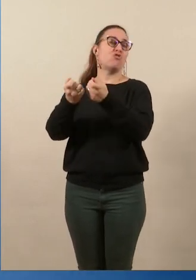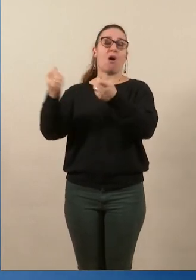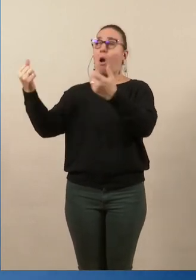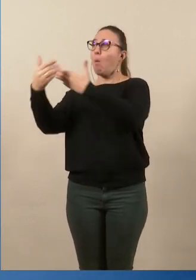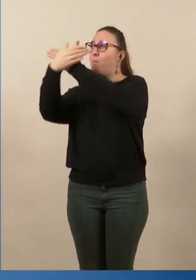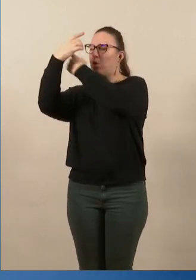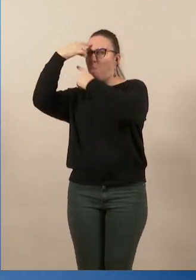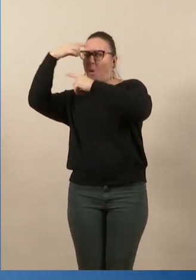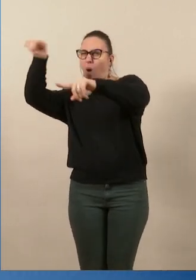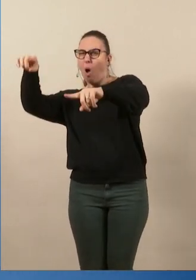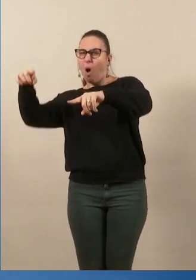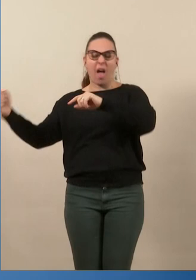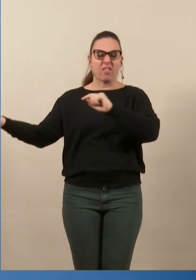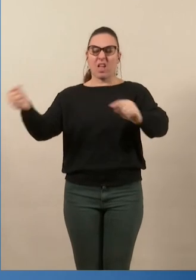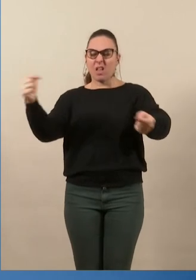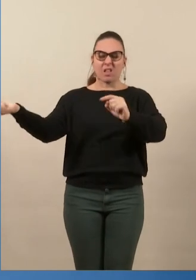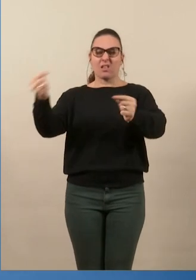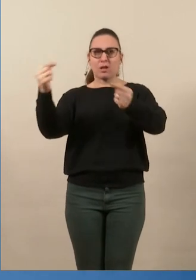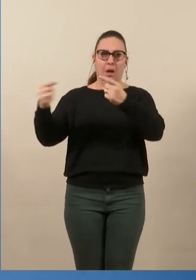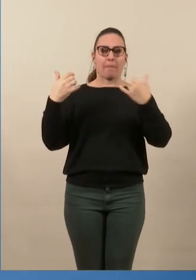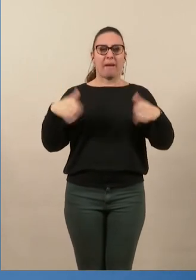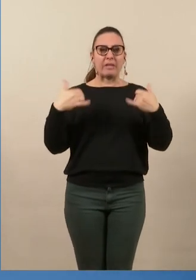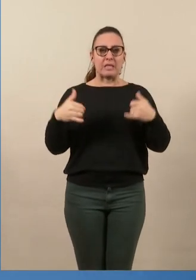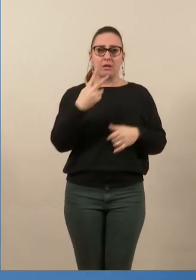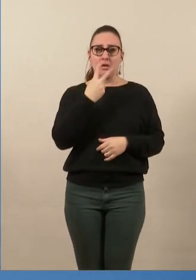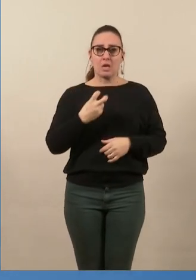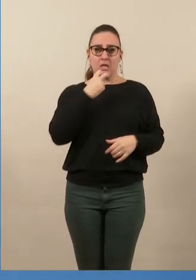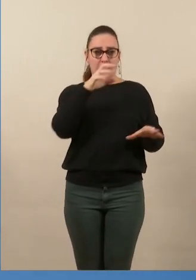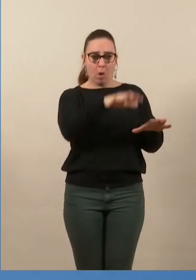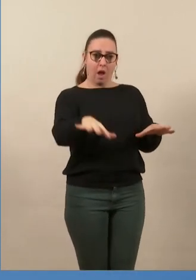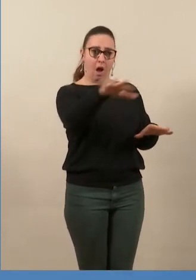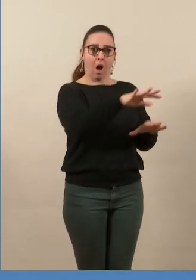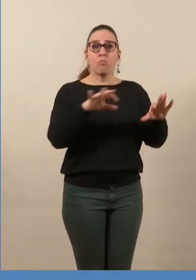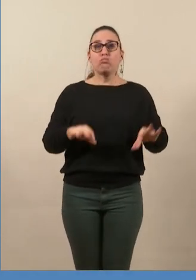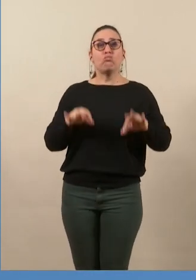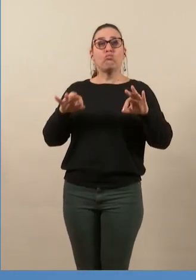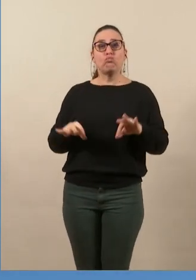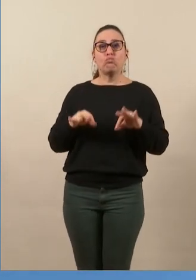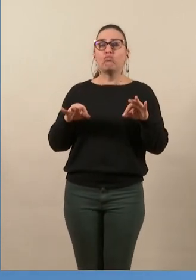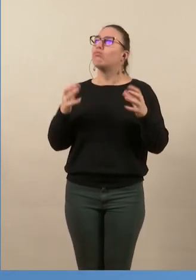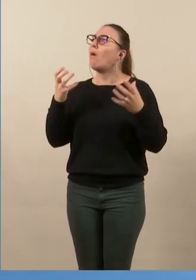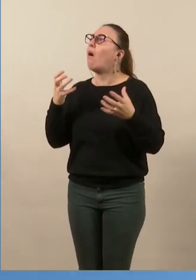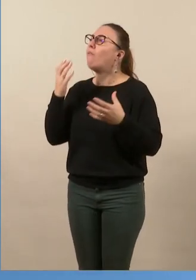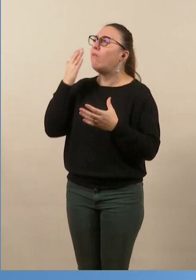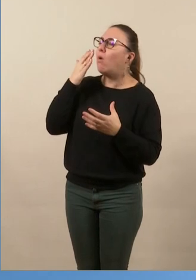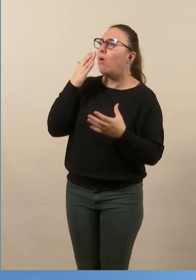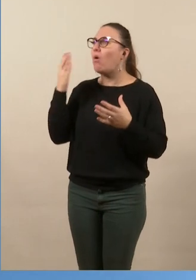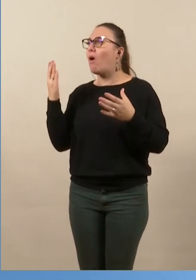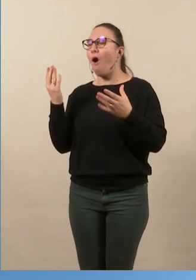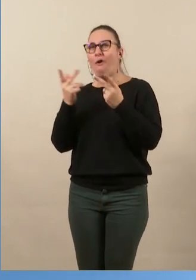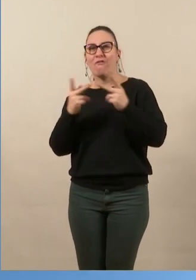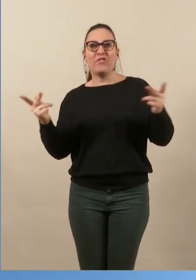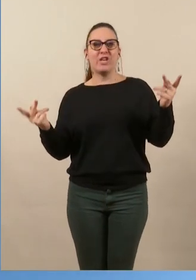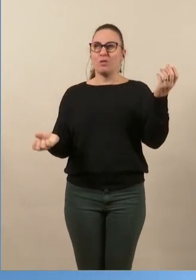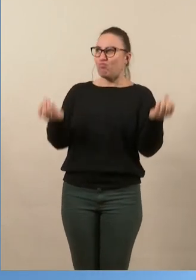s'opposera la bagarre continuera et nos citoyens de base qui aimeraient quand même voir une vie fleurissante qui